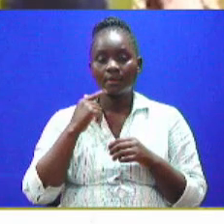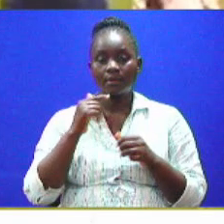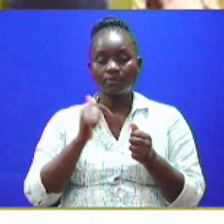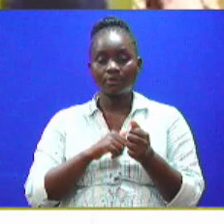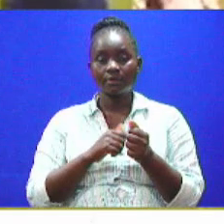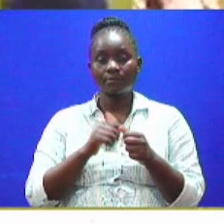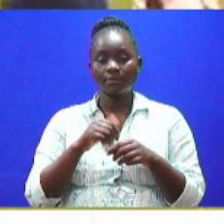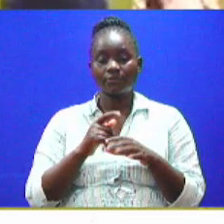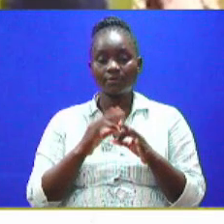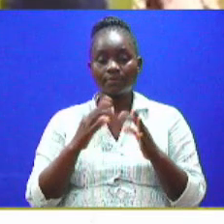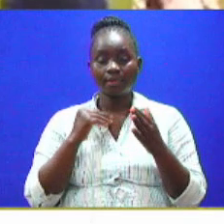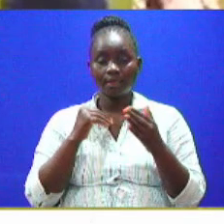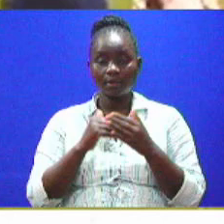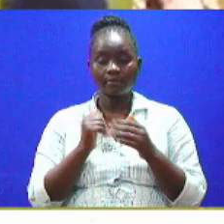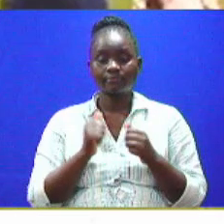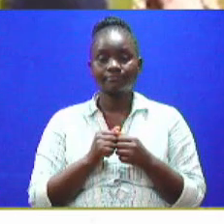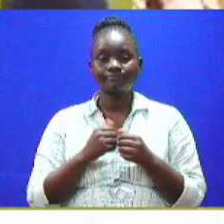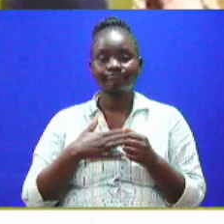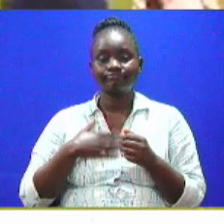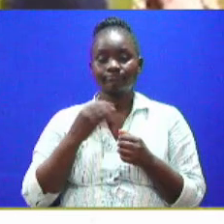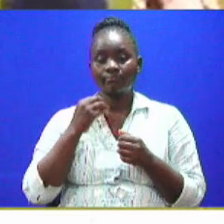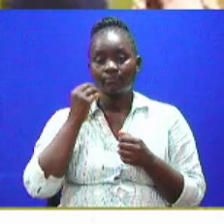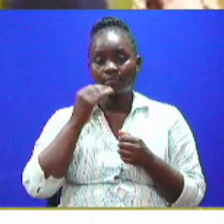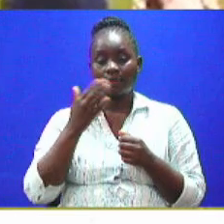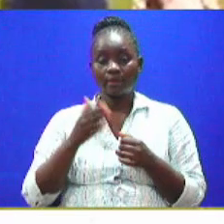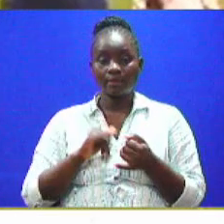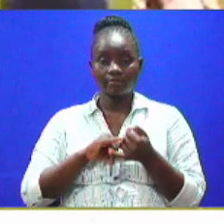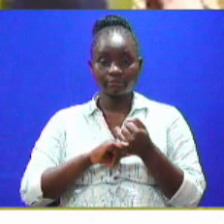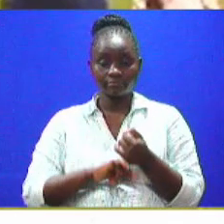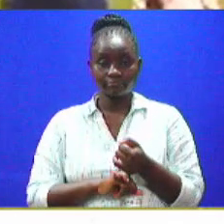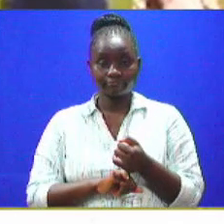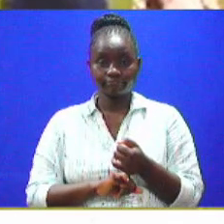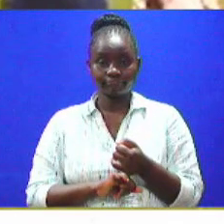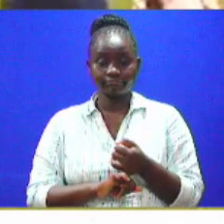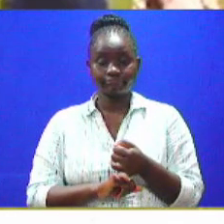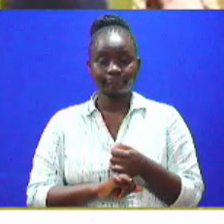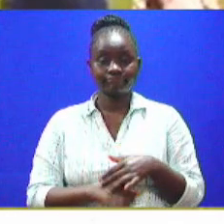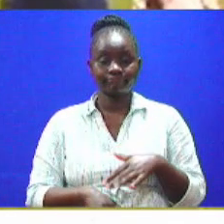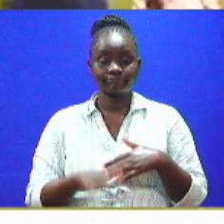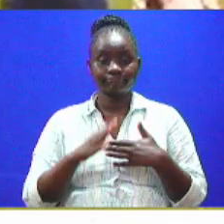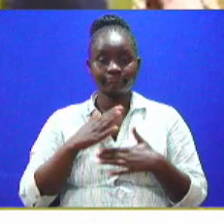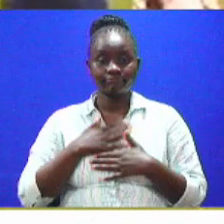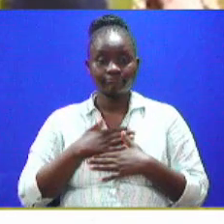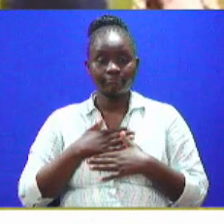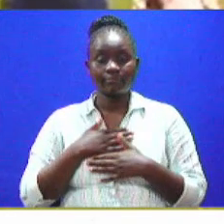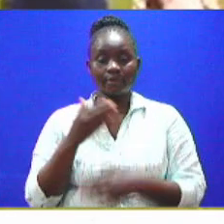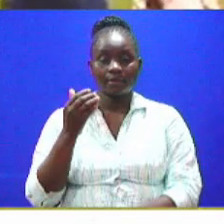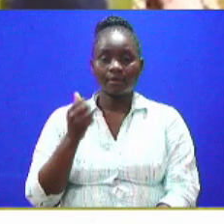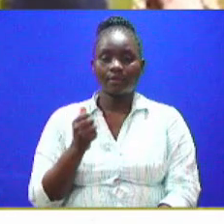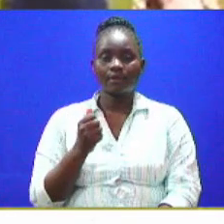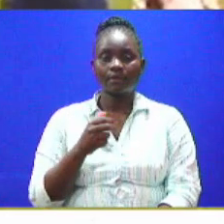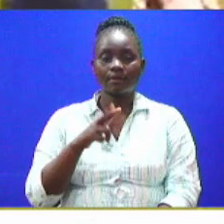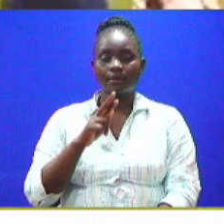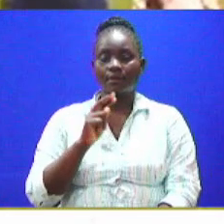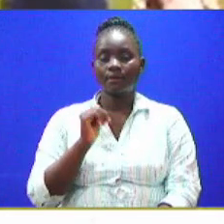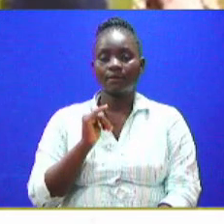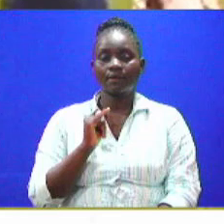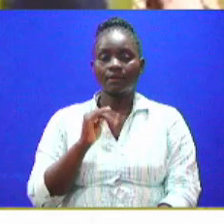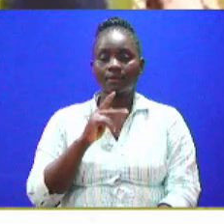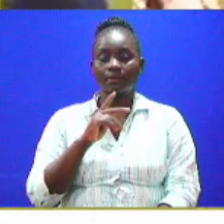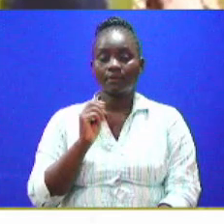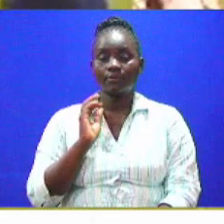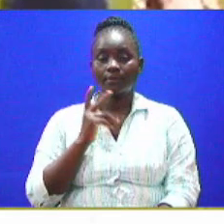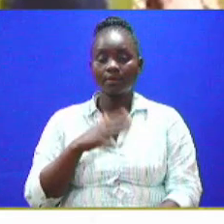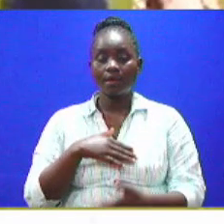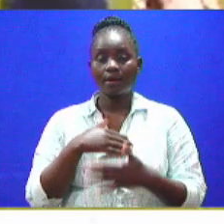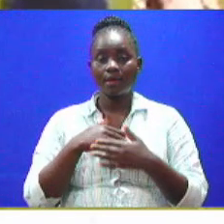bayikereere bone no gaiga ibeno aso mu isimiwa Arika kogamba twago kire mono